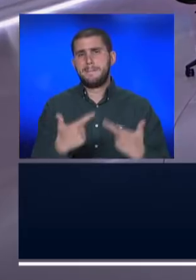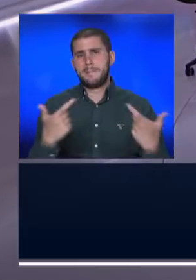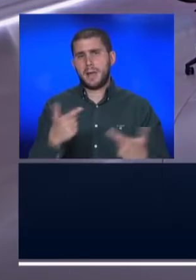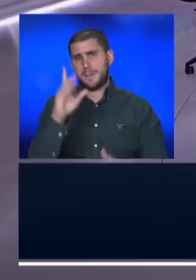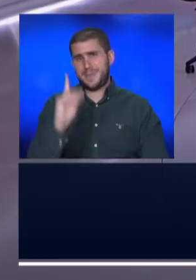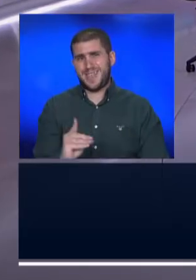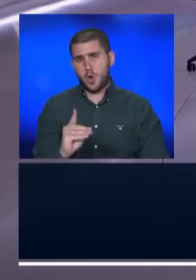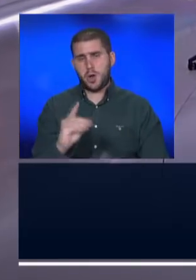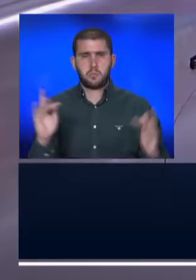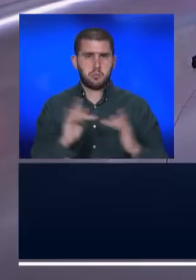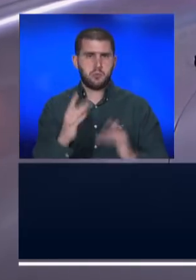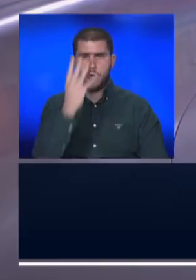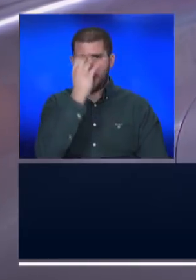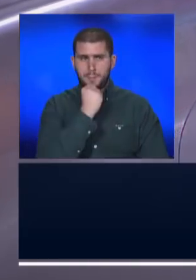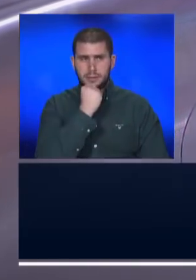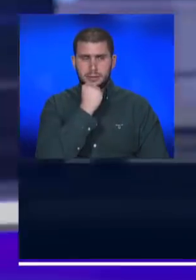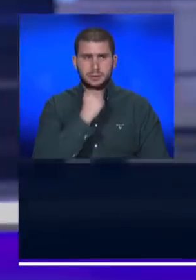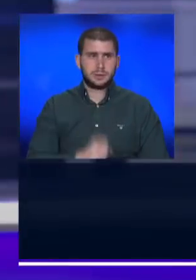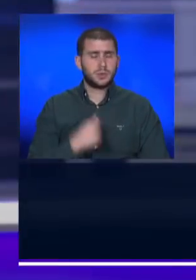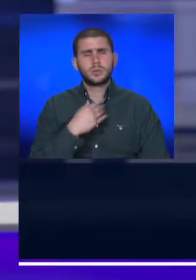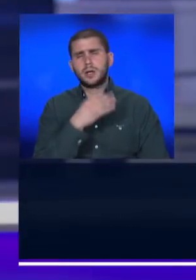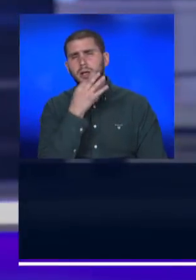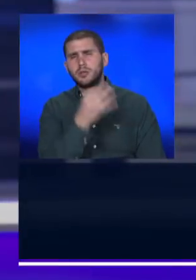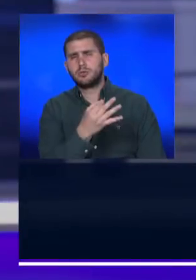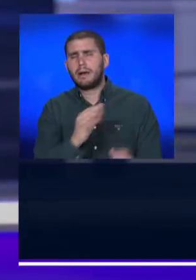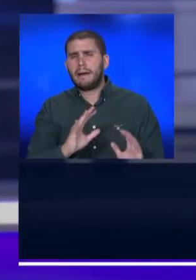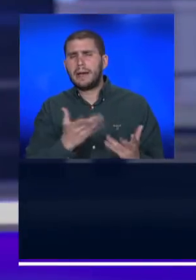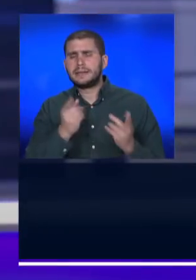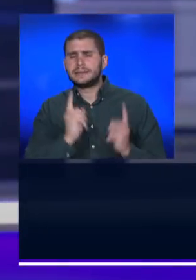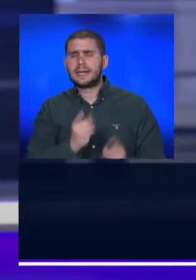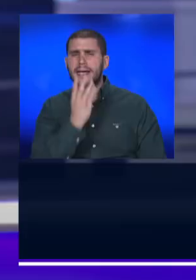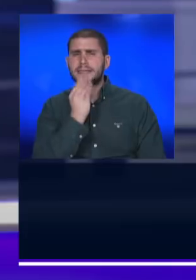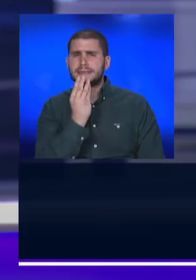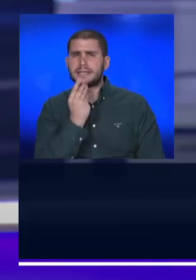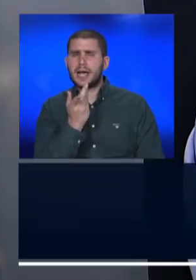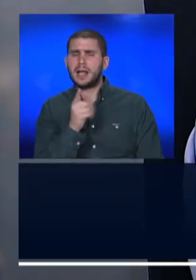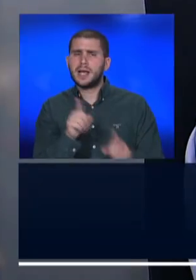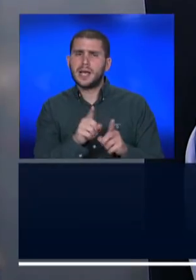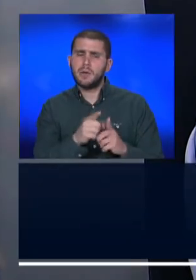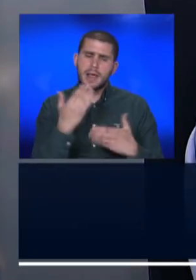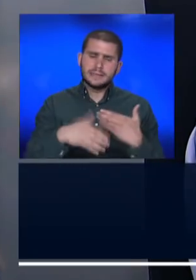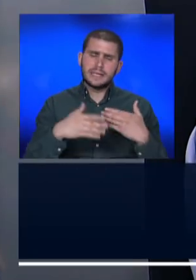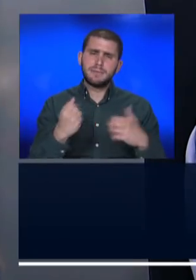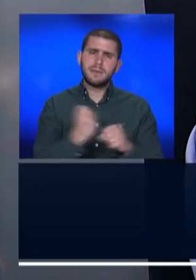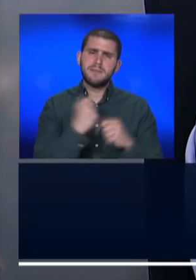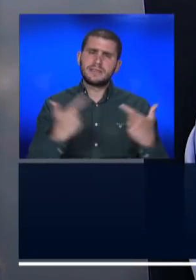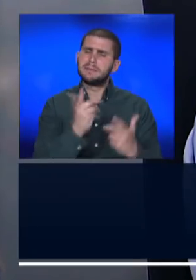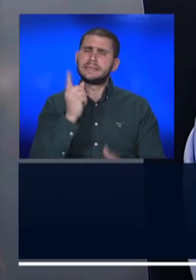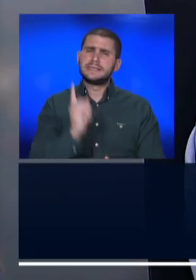חמאס, ואני רוצה לשאול אותך, איך צריכה ישראל לצאת מהמבצע הזה? מה צריכה להיות נקודת